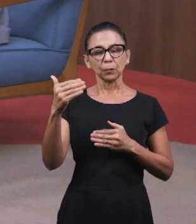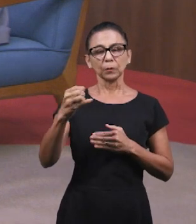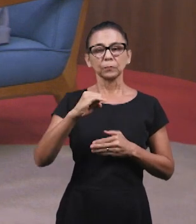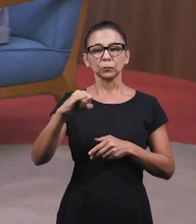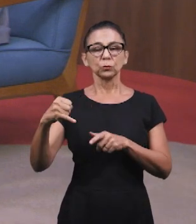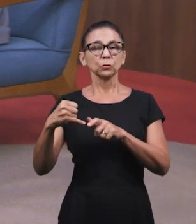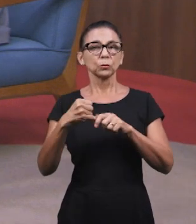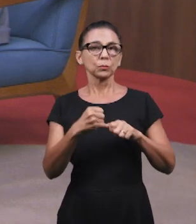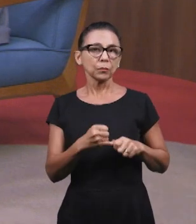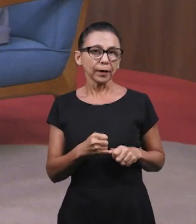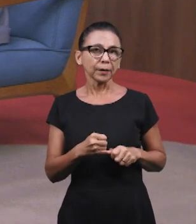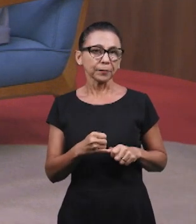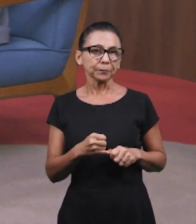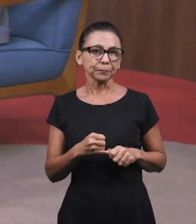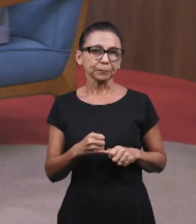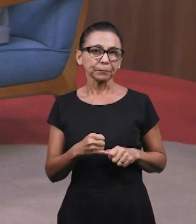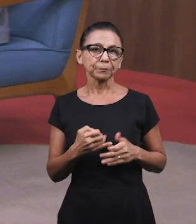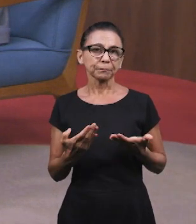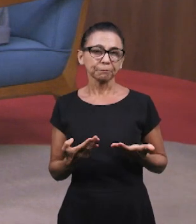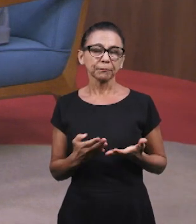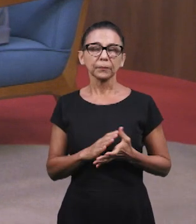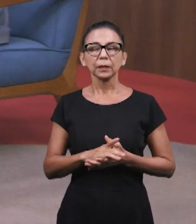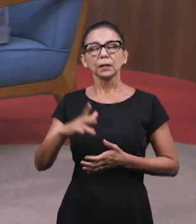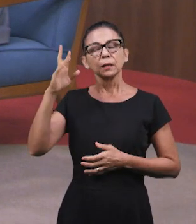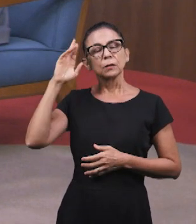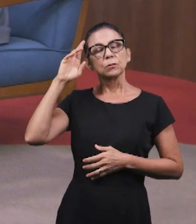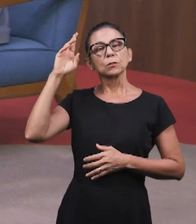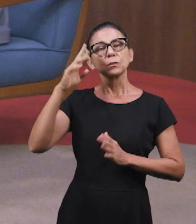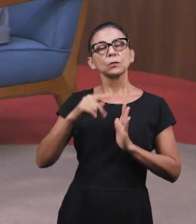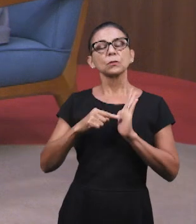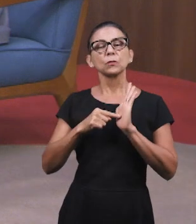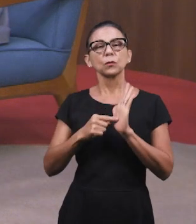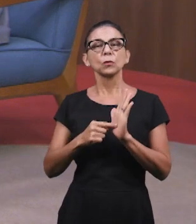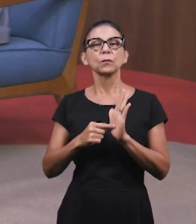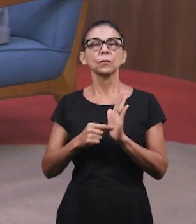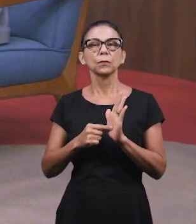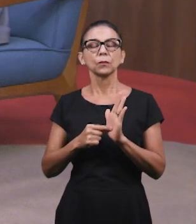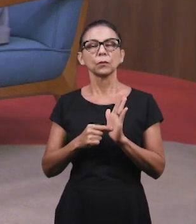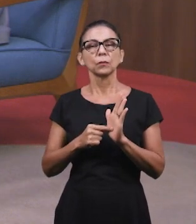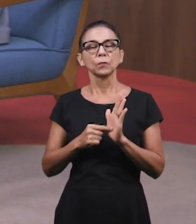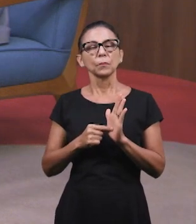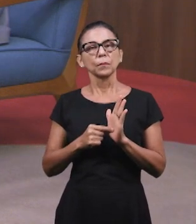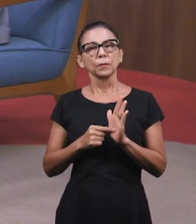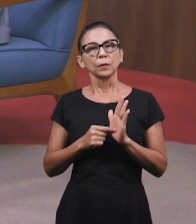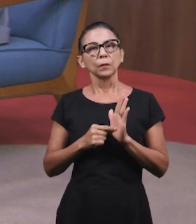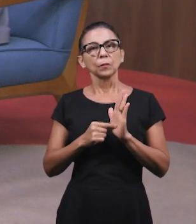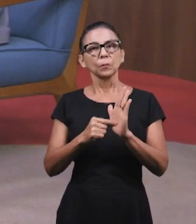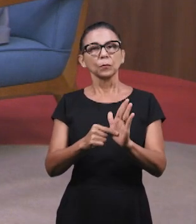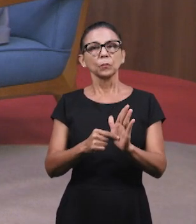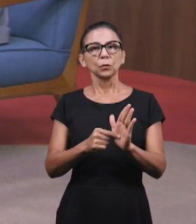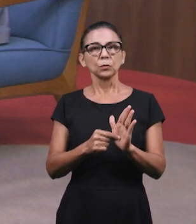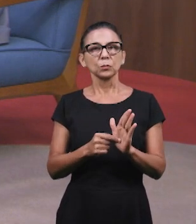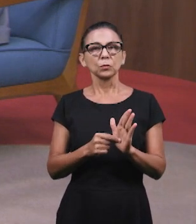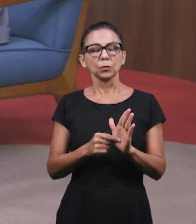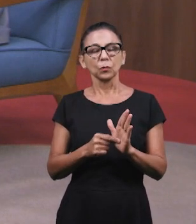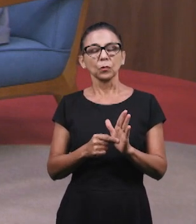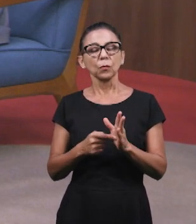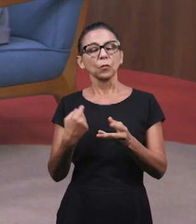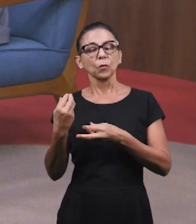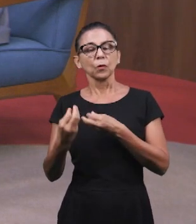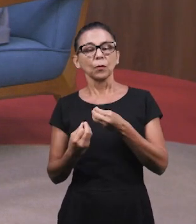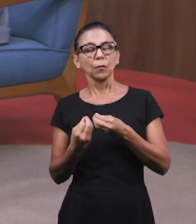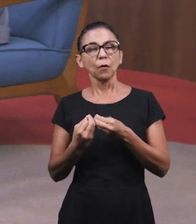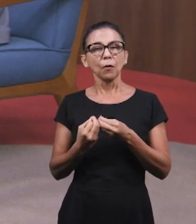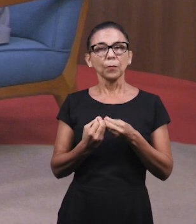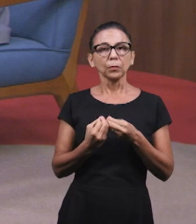été présenté au peuple afin qu'il puisse passer de l'autre côté. Et là, nous faisons l'application prophétique de se passer de l'autre côté au moment où nous